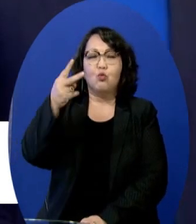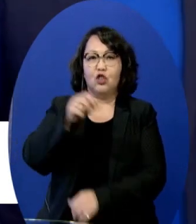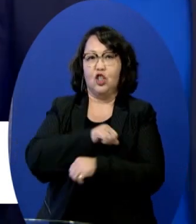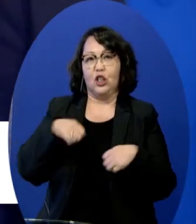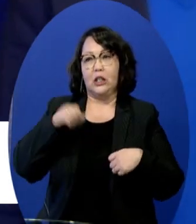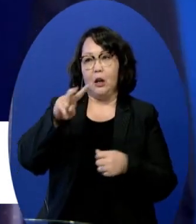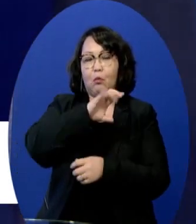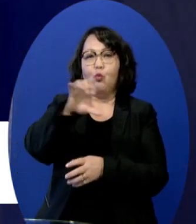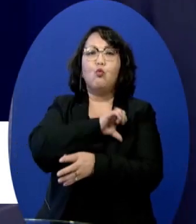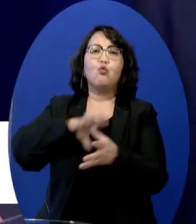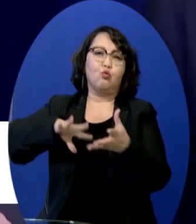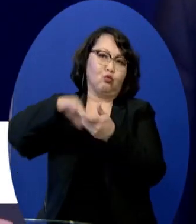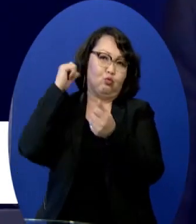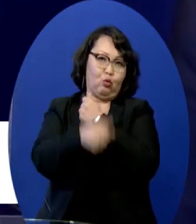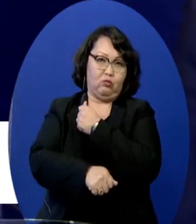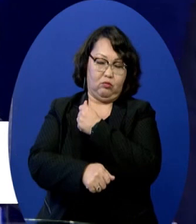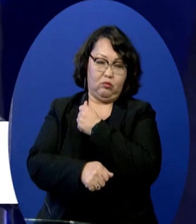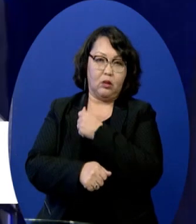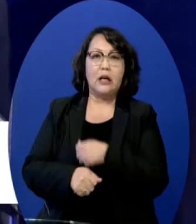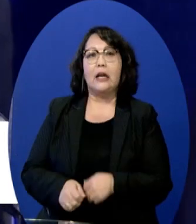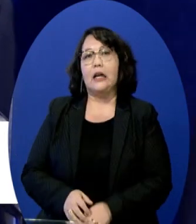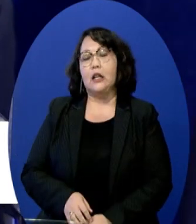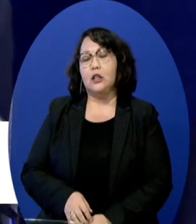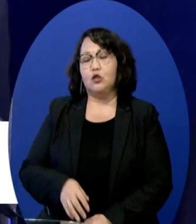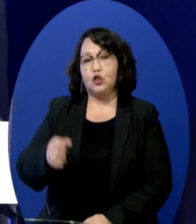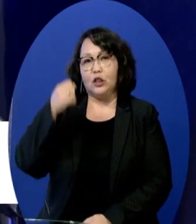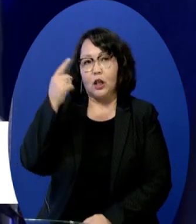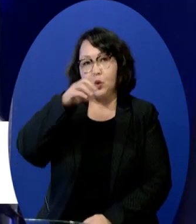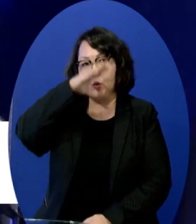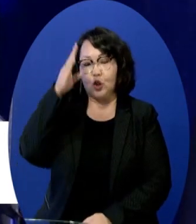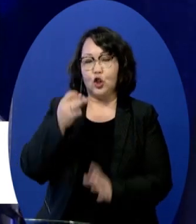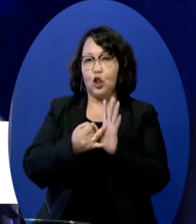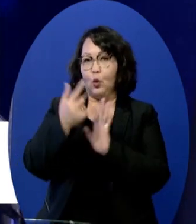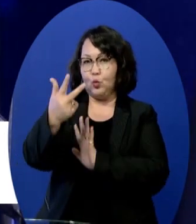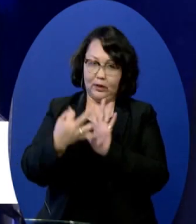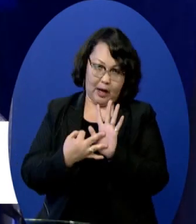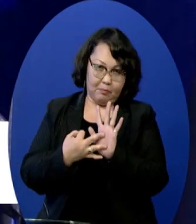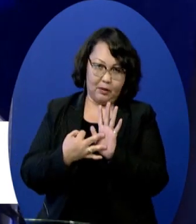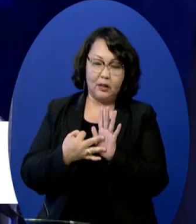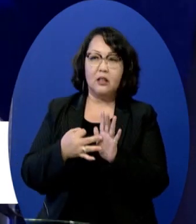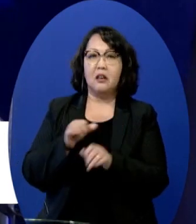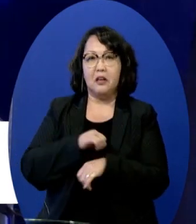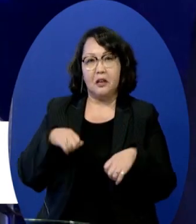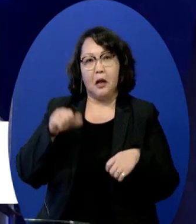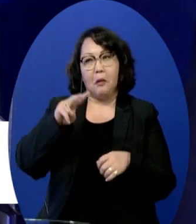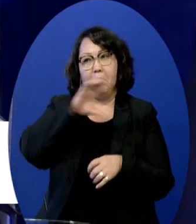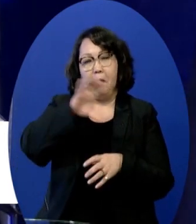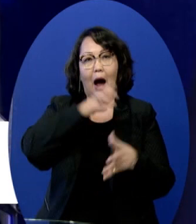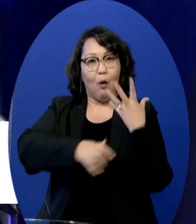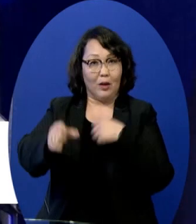хэрэглэгчдэд бол Монгол Улсын хэмжээнд ерөн цахилгаан дулааны эрчим хүч хэрэглэдэг 738 мянган хэрэглэгч байдаг юм. Энэ хэрэглэгч нарын